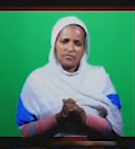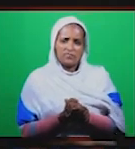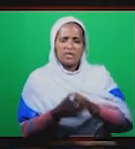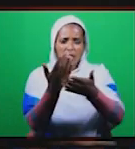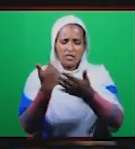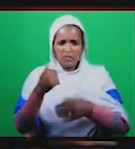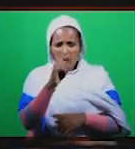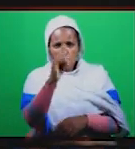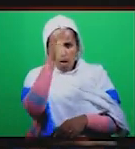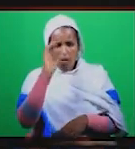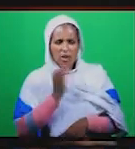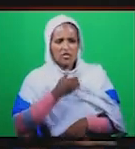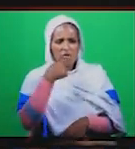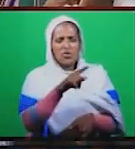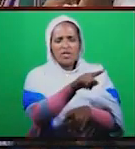እንኳን ሕያዋን ነን።